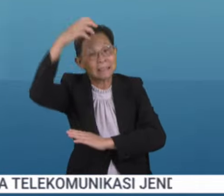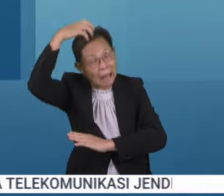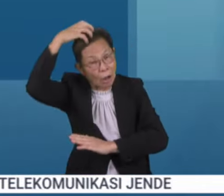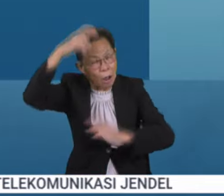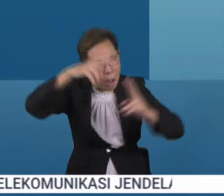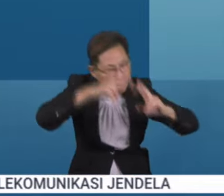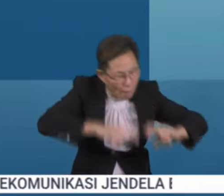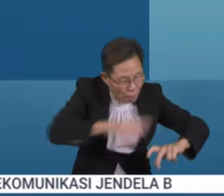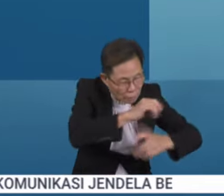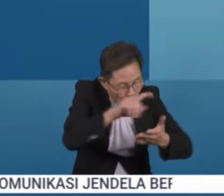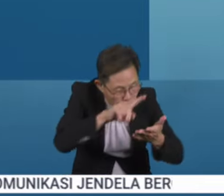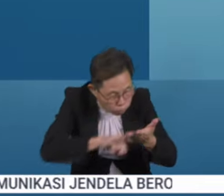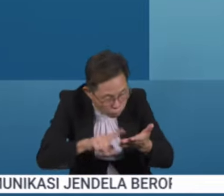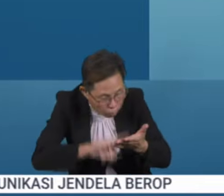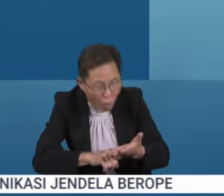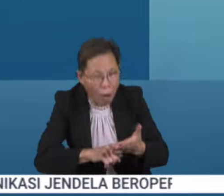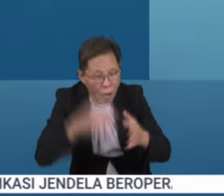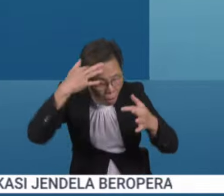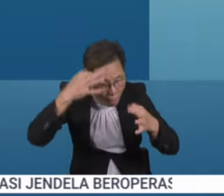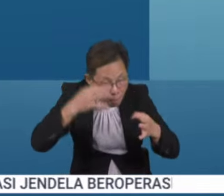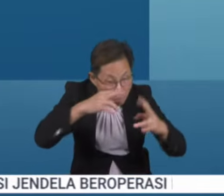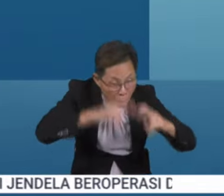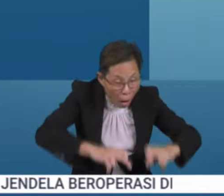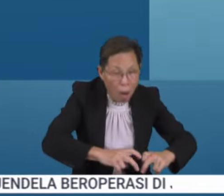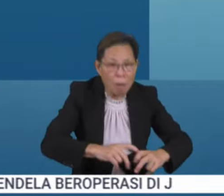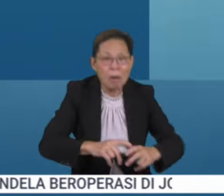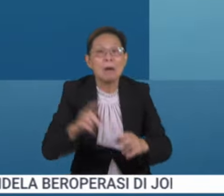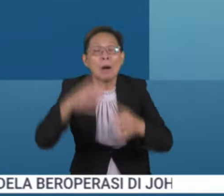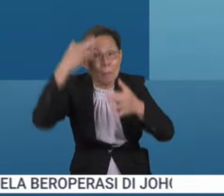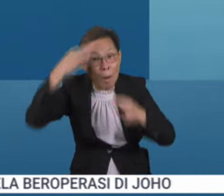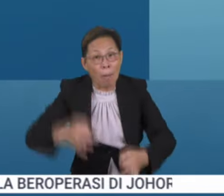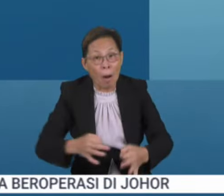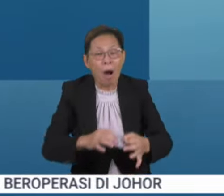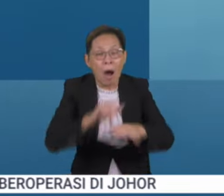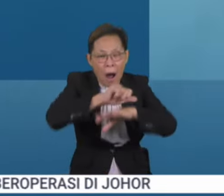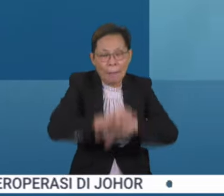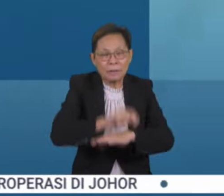dan meneliti seterusnya memutuskan persoalan berkaitan amalan